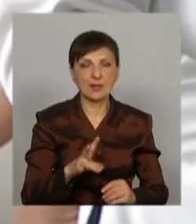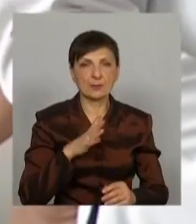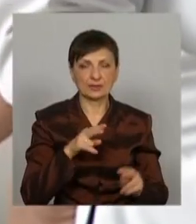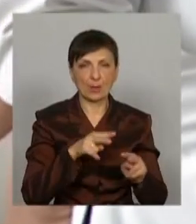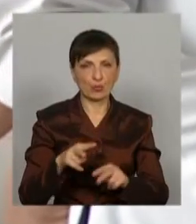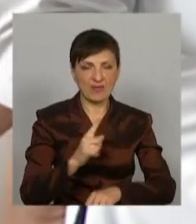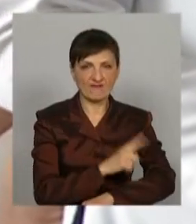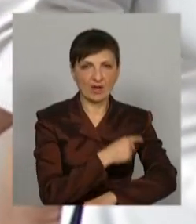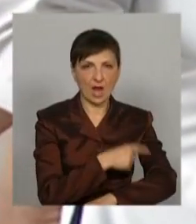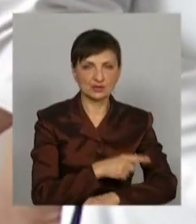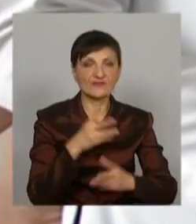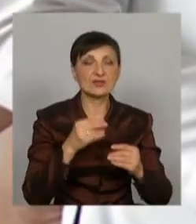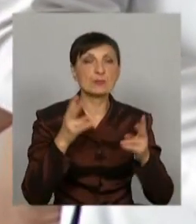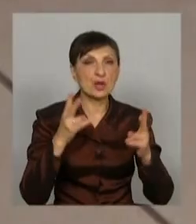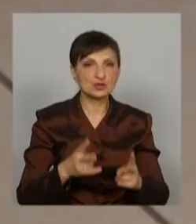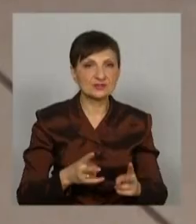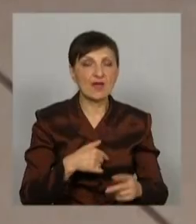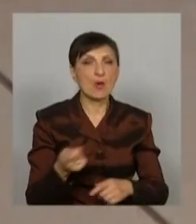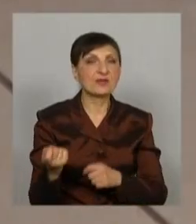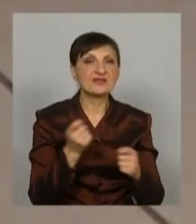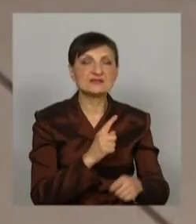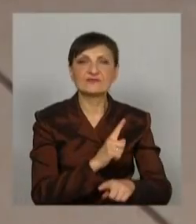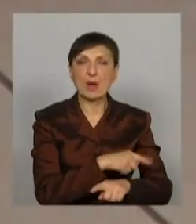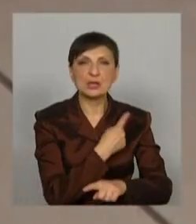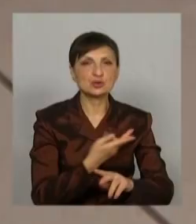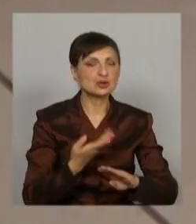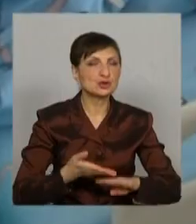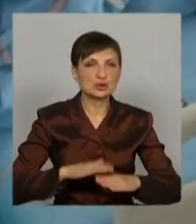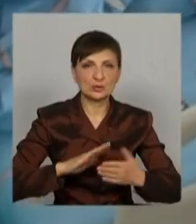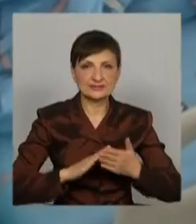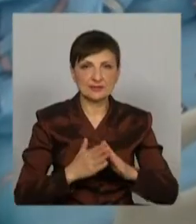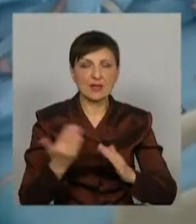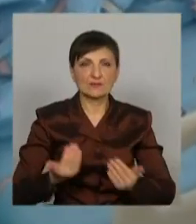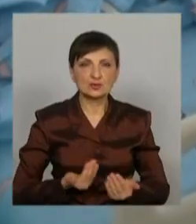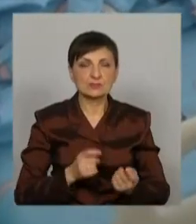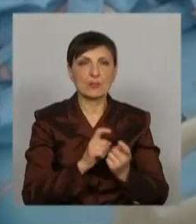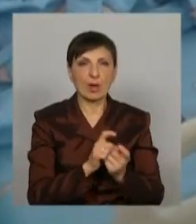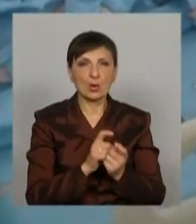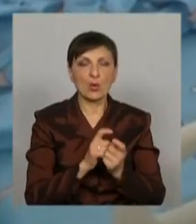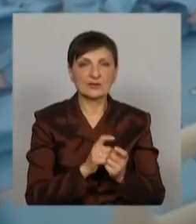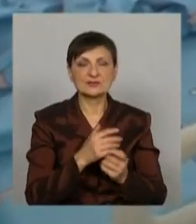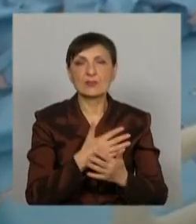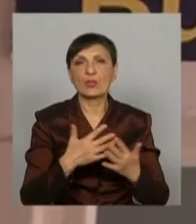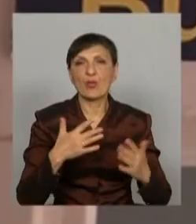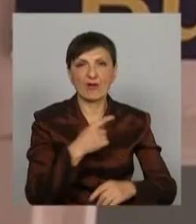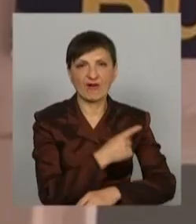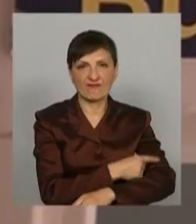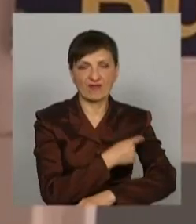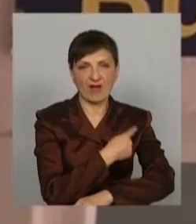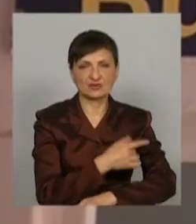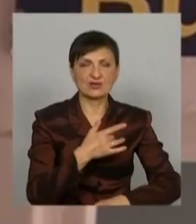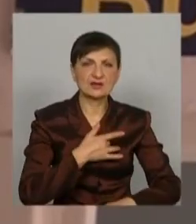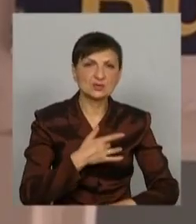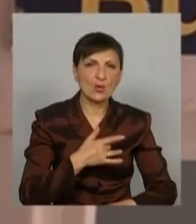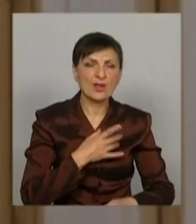врачей день происшествия когда его привезли в крайне тяжелом состоянии за его жизнь боролись и реаниматологи камбуз теологи кардиологи